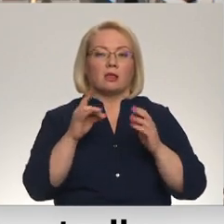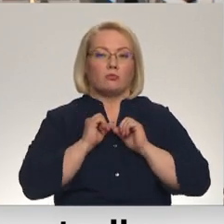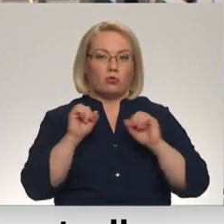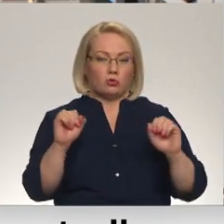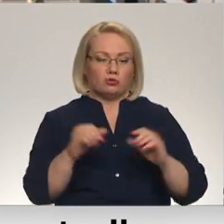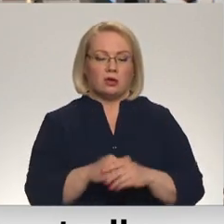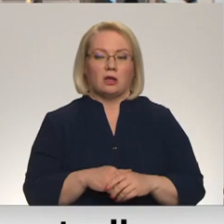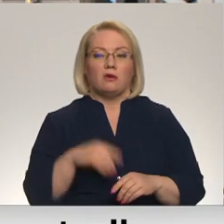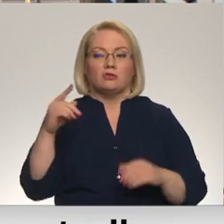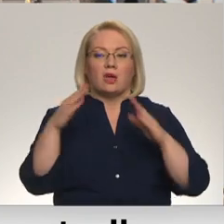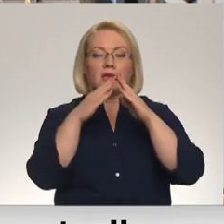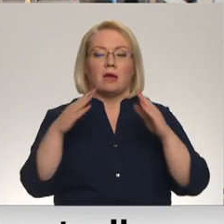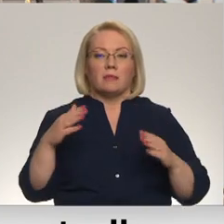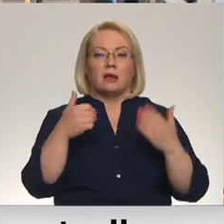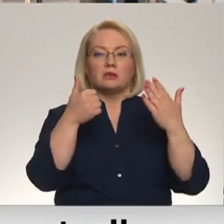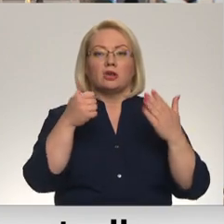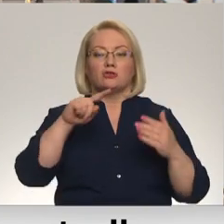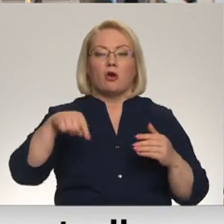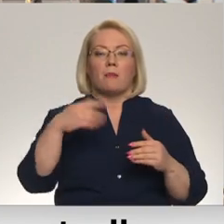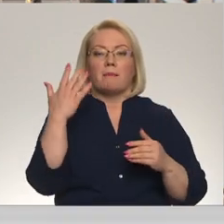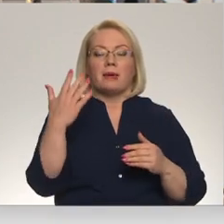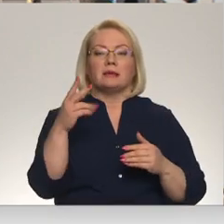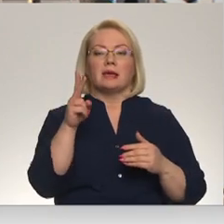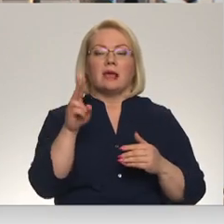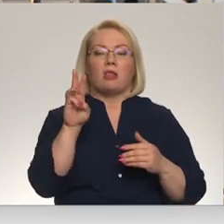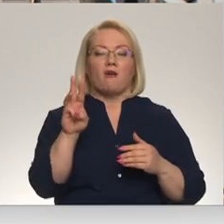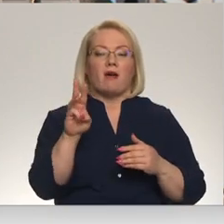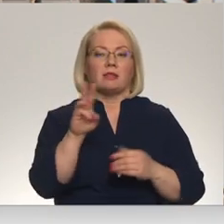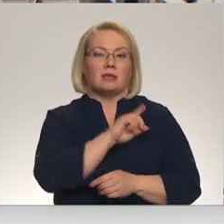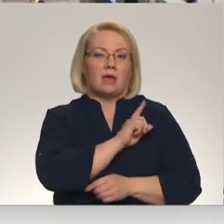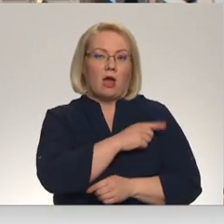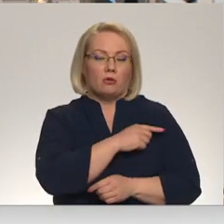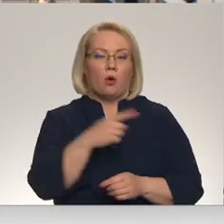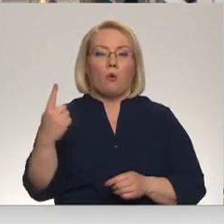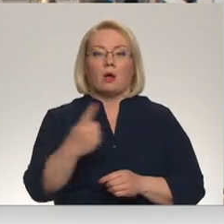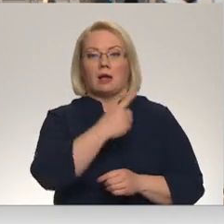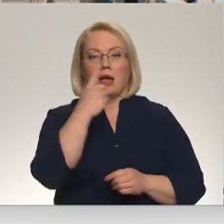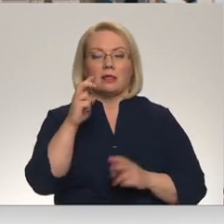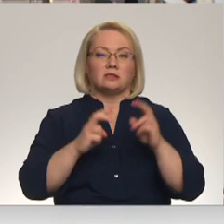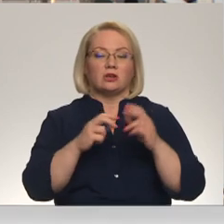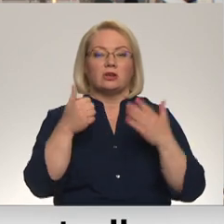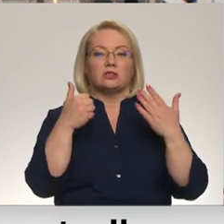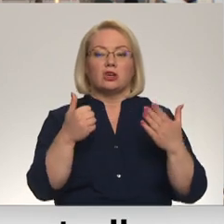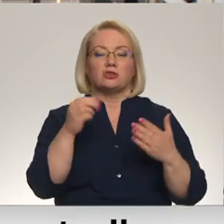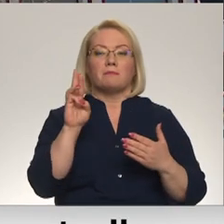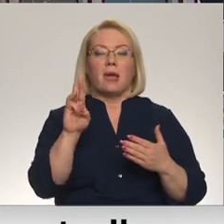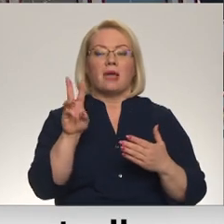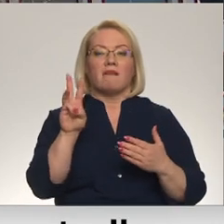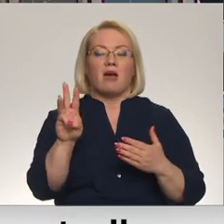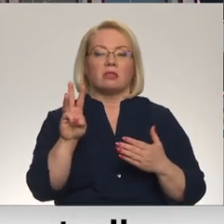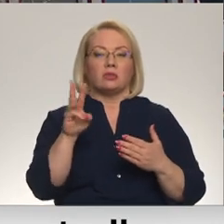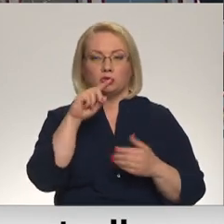ir 6,5 kilovatu jauda, tātad gadā viņš saražos 6 megavatu stundas. Tas ir apmēram vidējās saimniecības